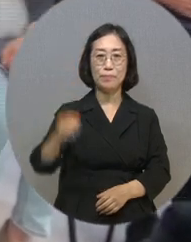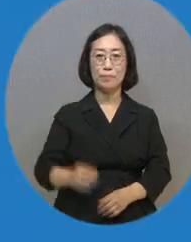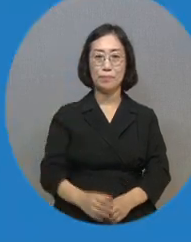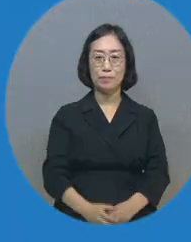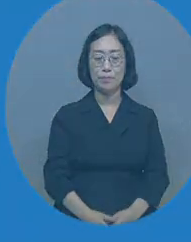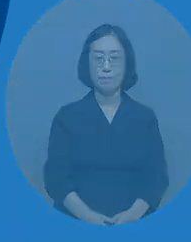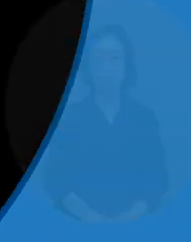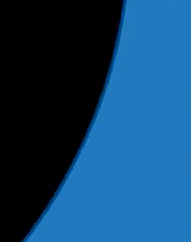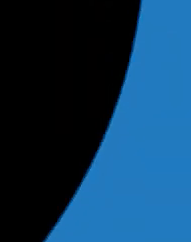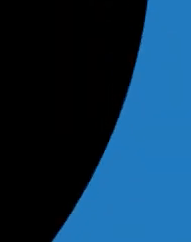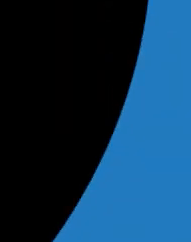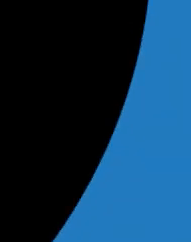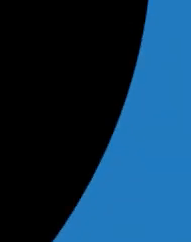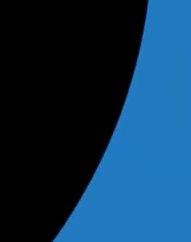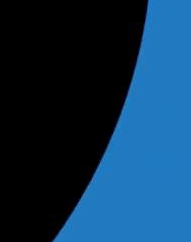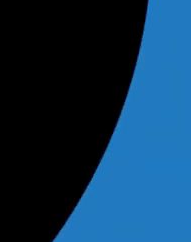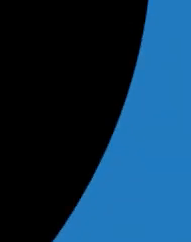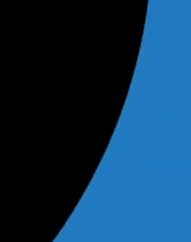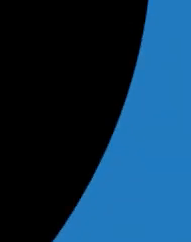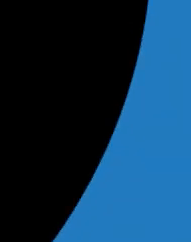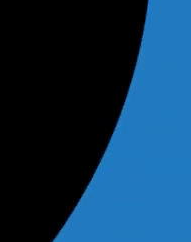정우선입니다.